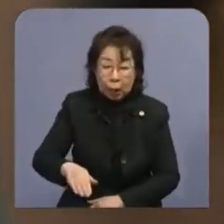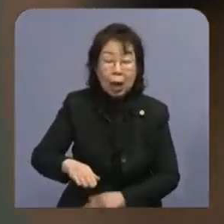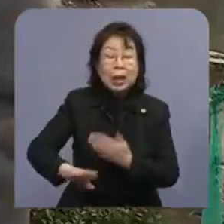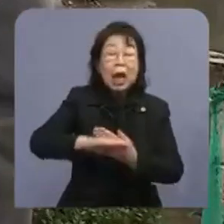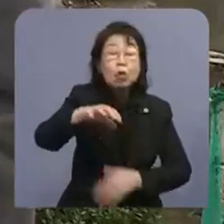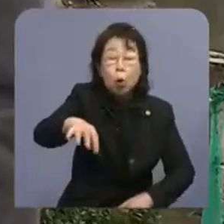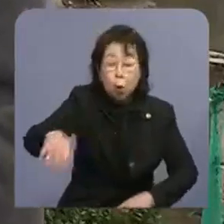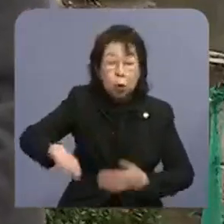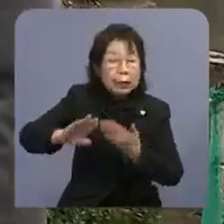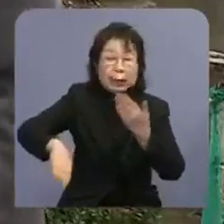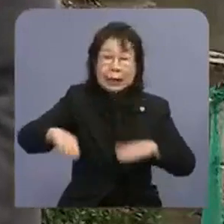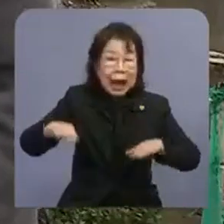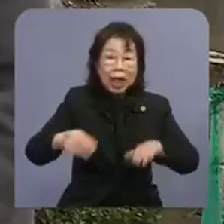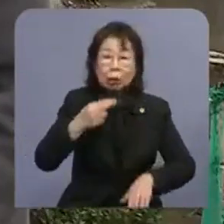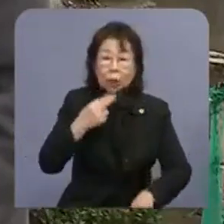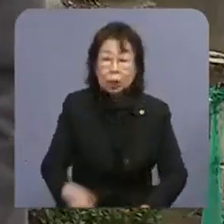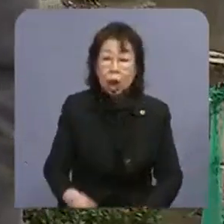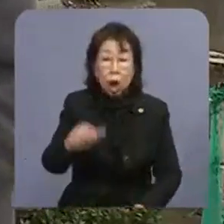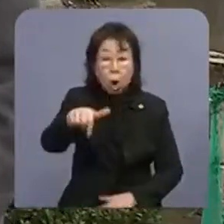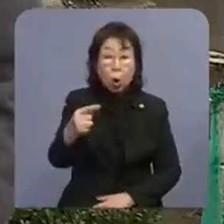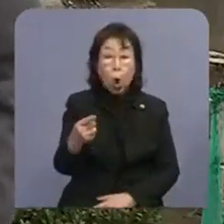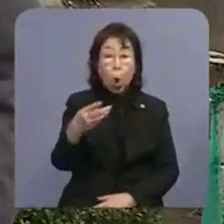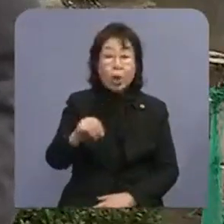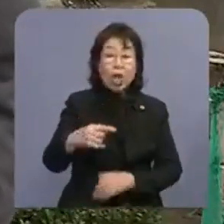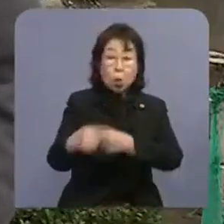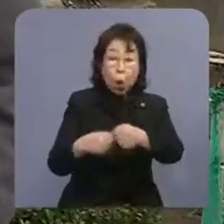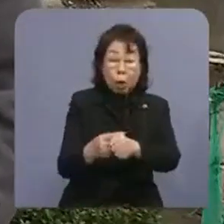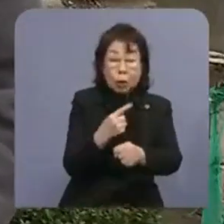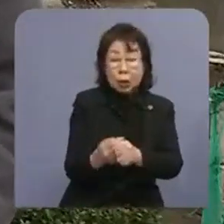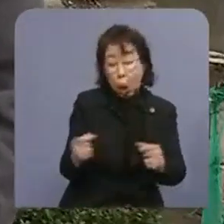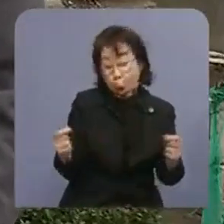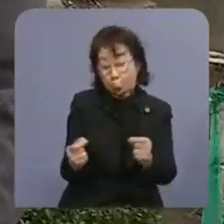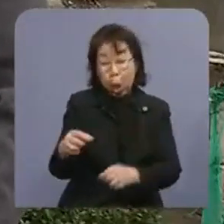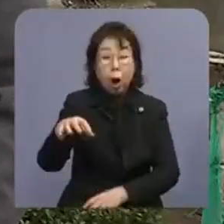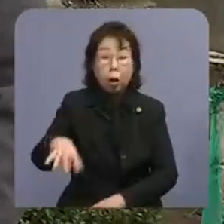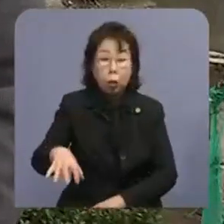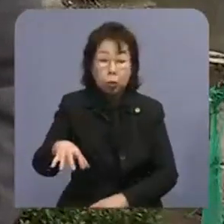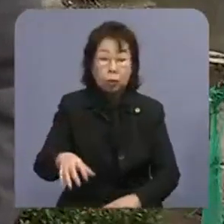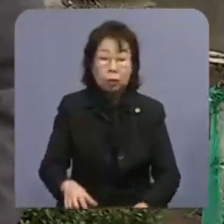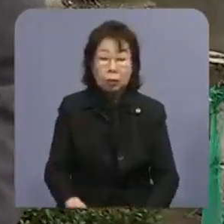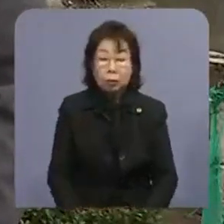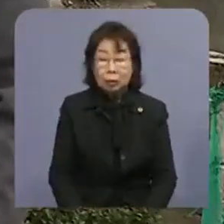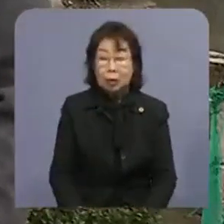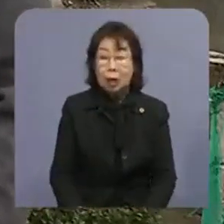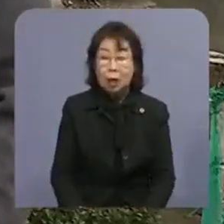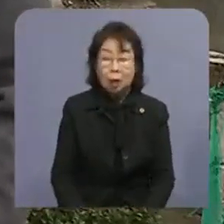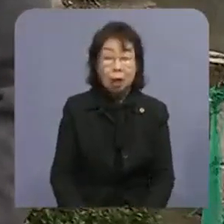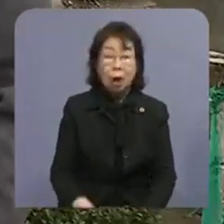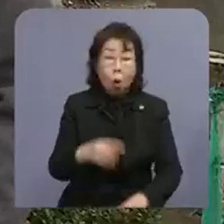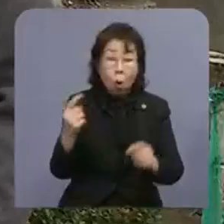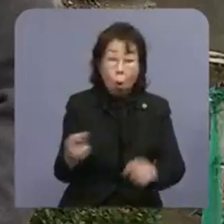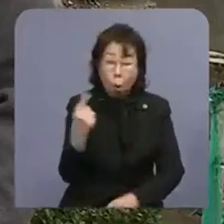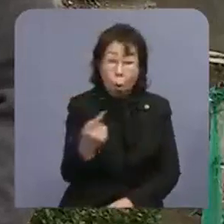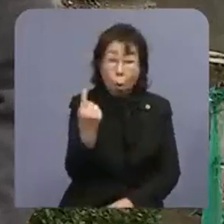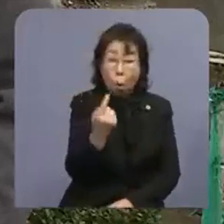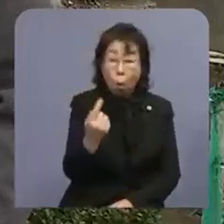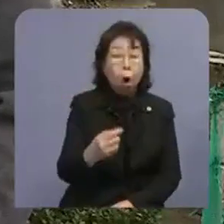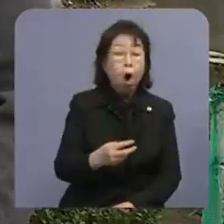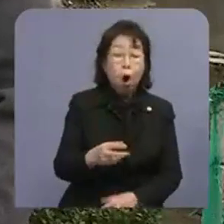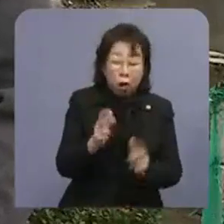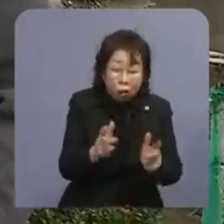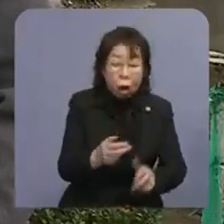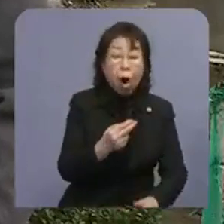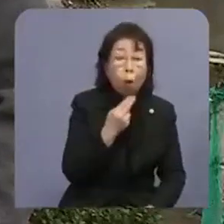없습니다 이곳은 고리원전에서 직선거리로 20km 밖에 떨어지지 않은 지역입니다 하지만 대규모 발전소가 없는 서울과 같은